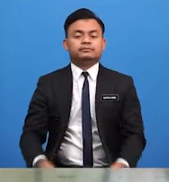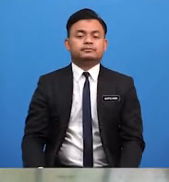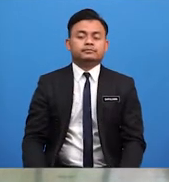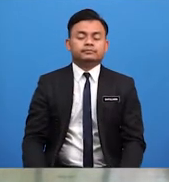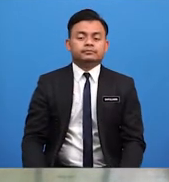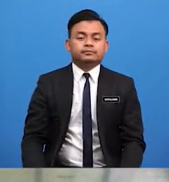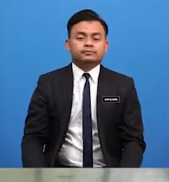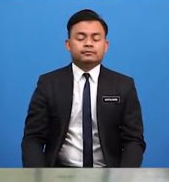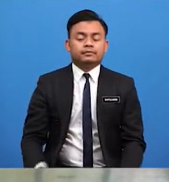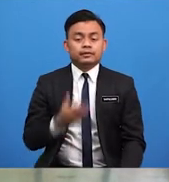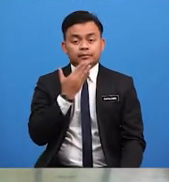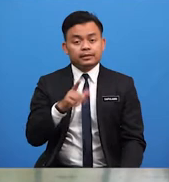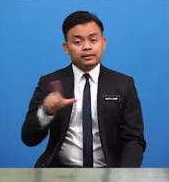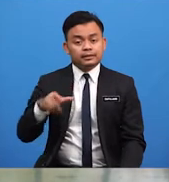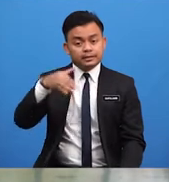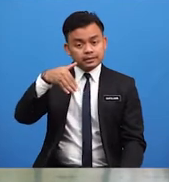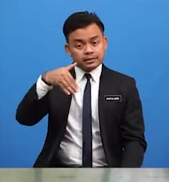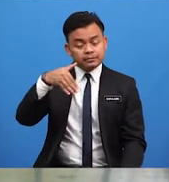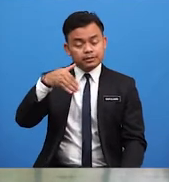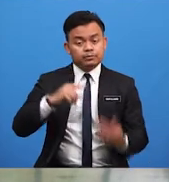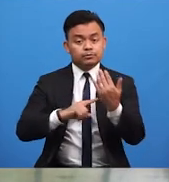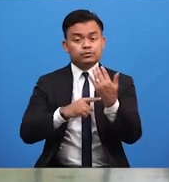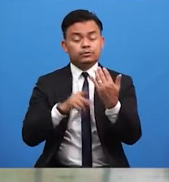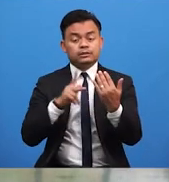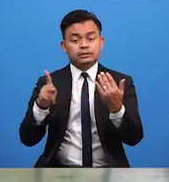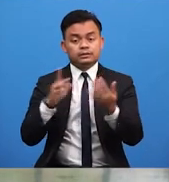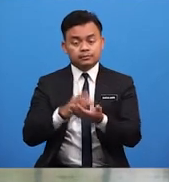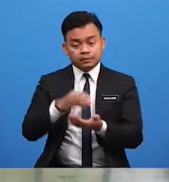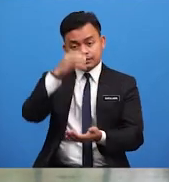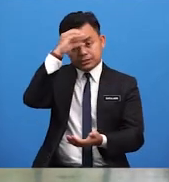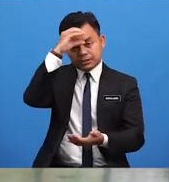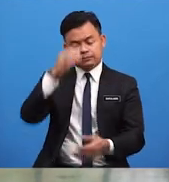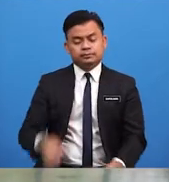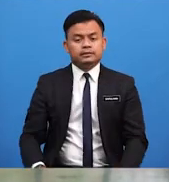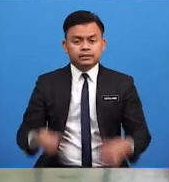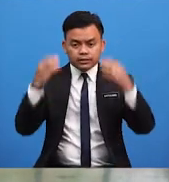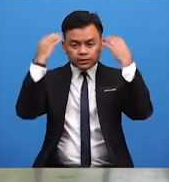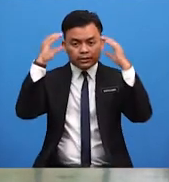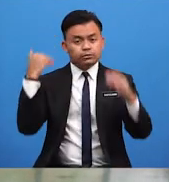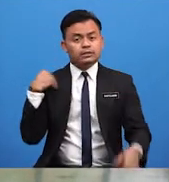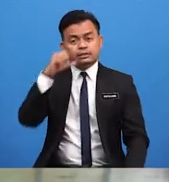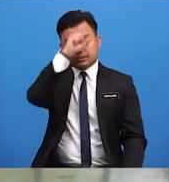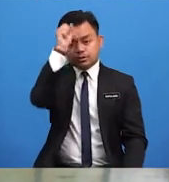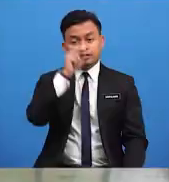Baiklah, sebelum cikgu mulakan pengajaran, cikgu ada satu soalan.